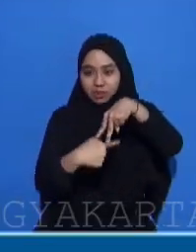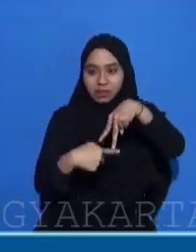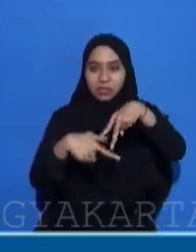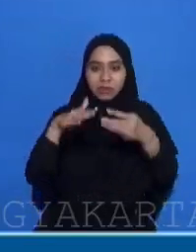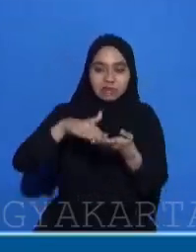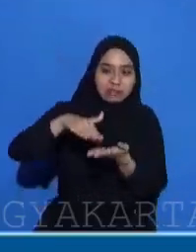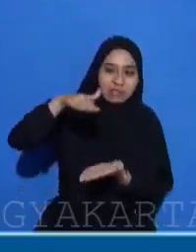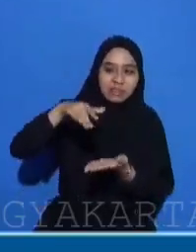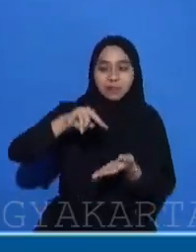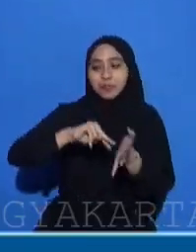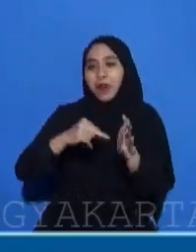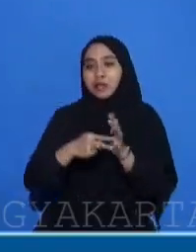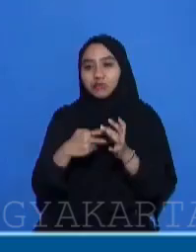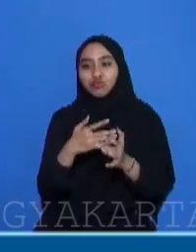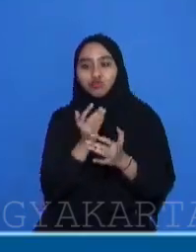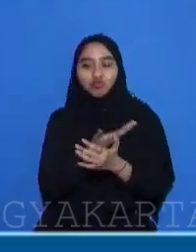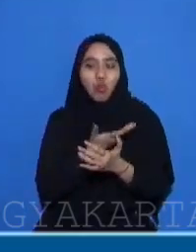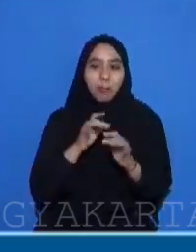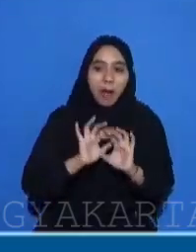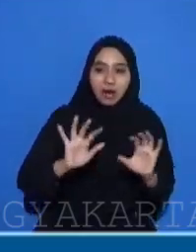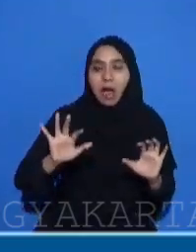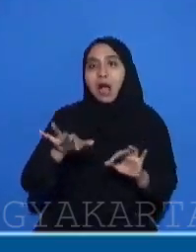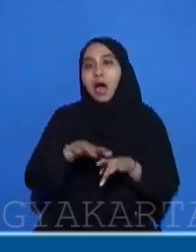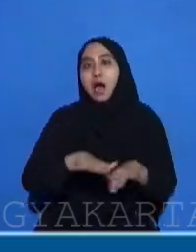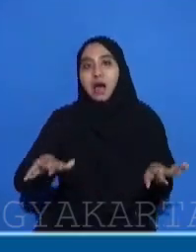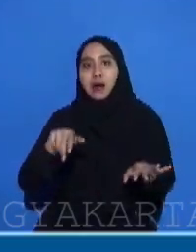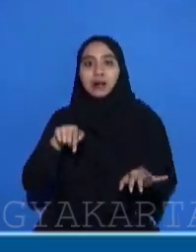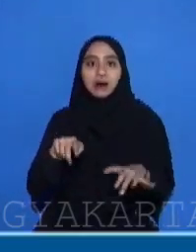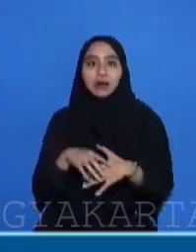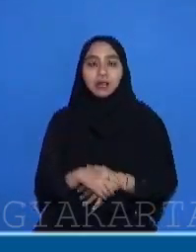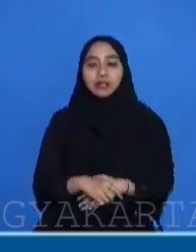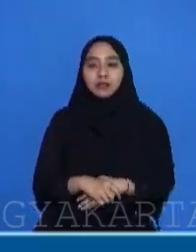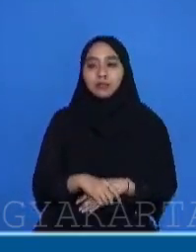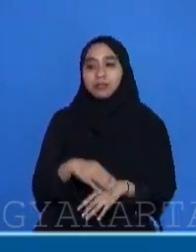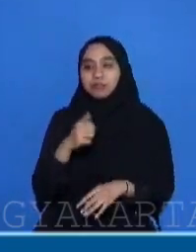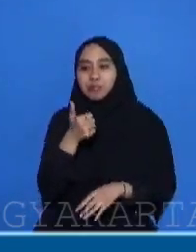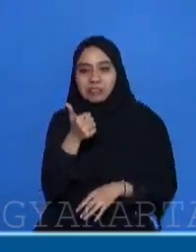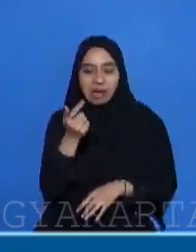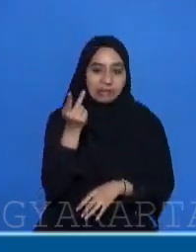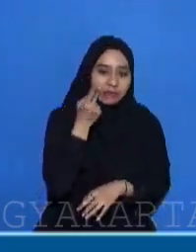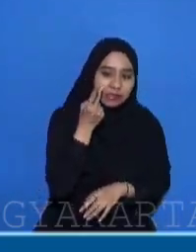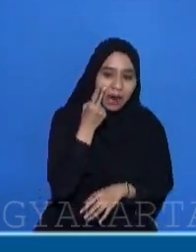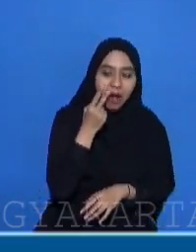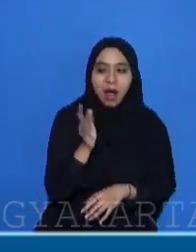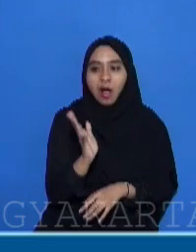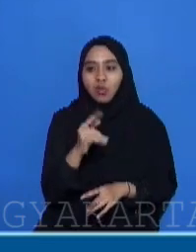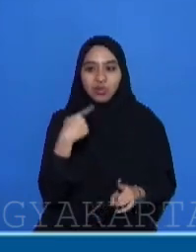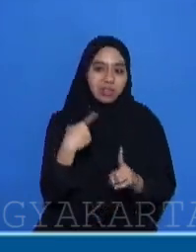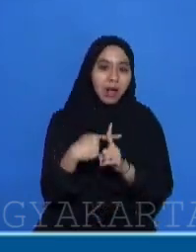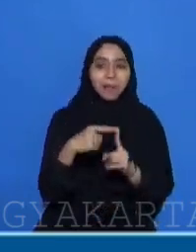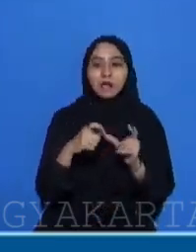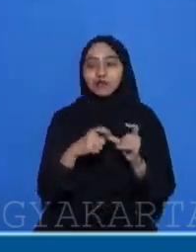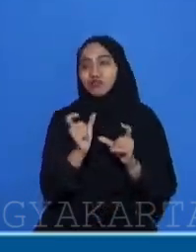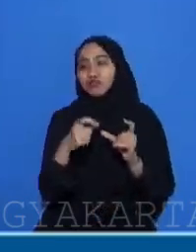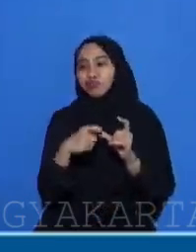anangah ingkang kah iwen Menik saged dipun tangkaraken ananging kedahpun damelaken susuh menap Den